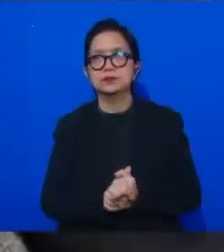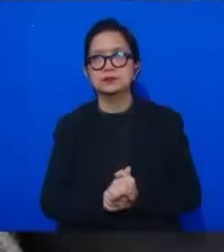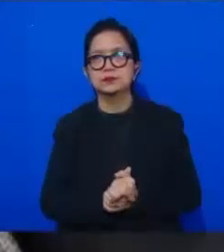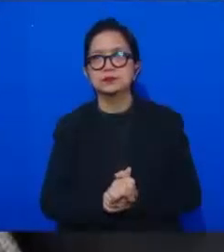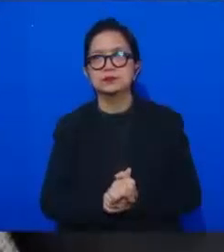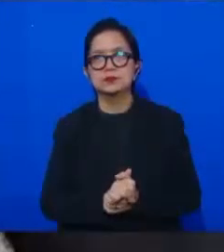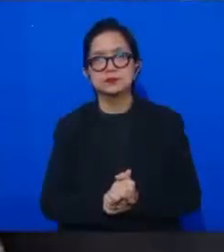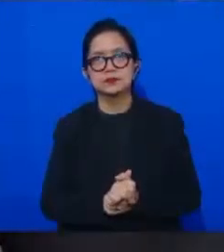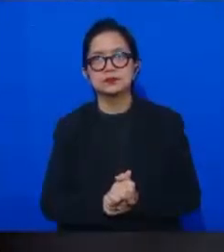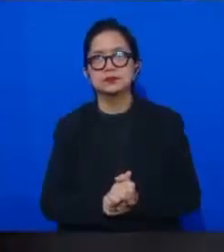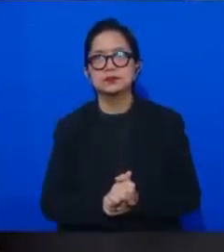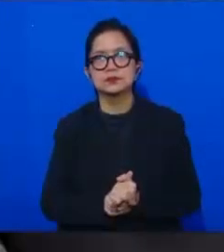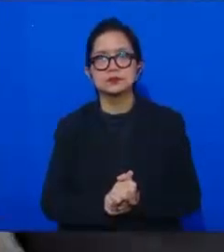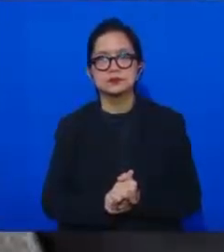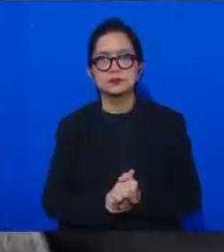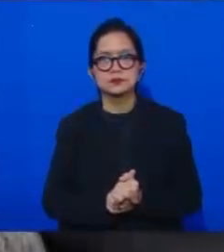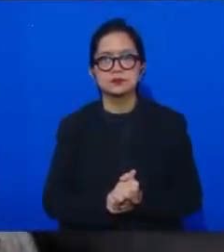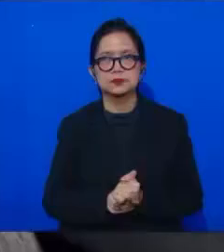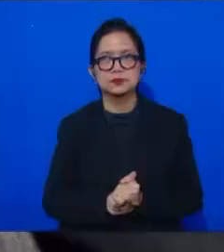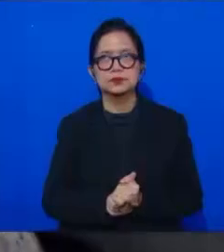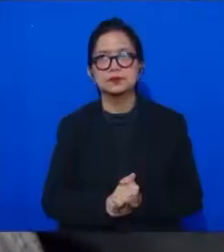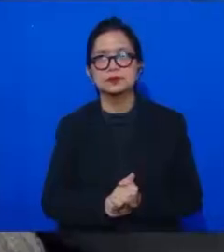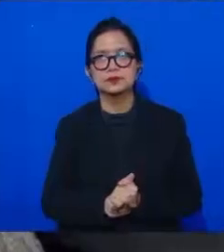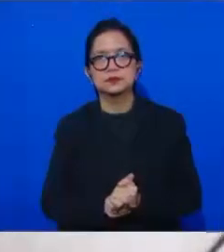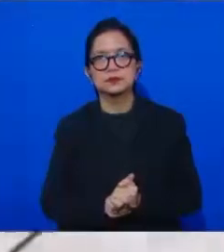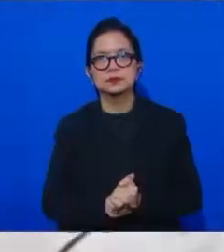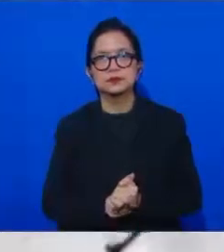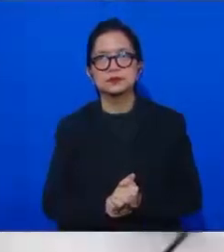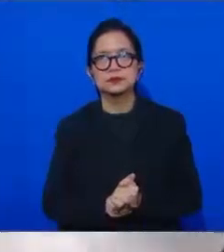Masih asri ya? Iya, masih asri banget.